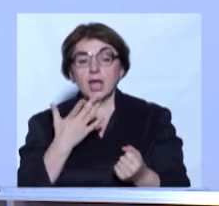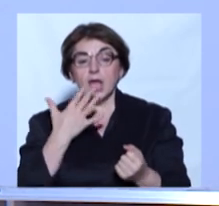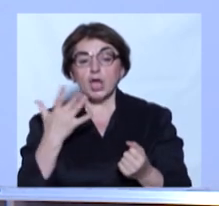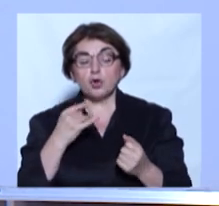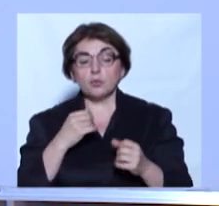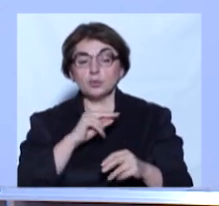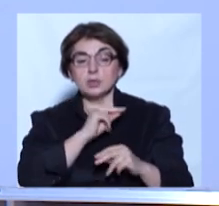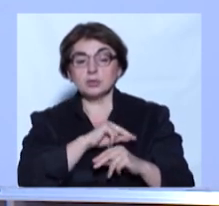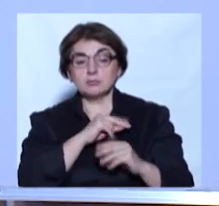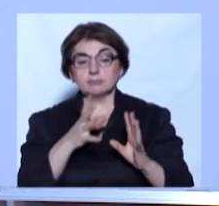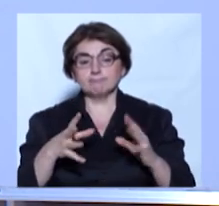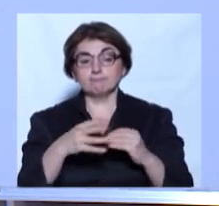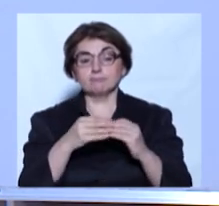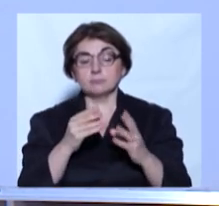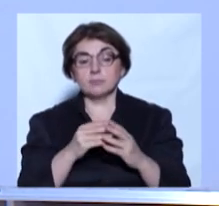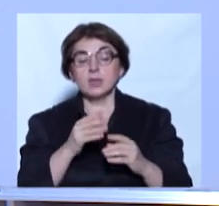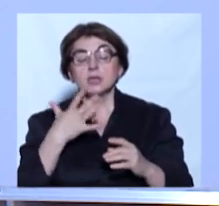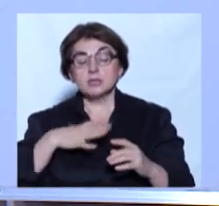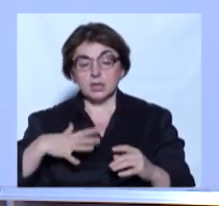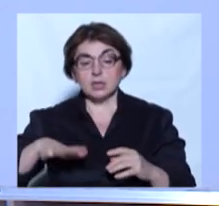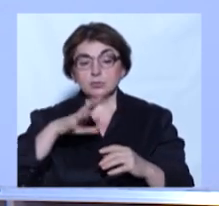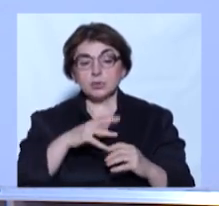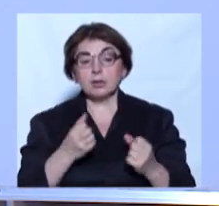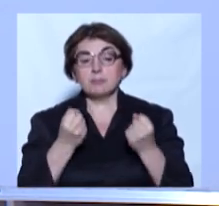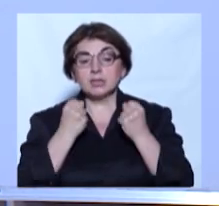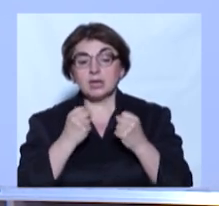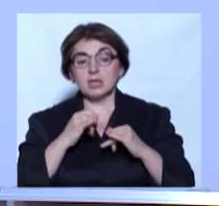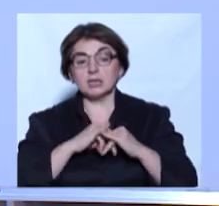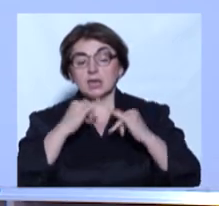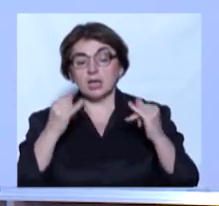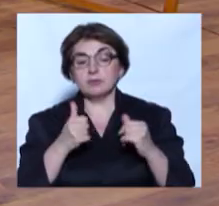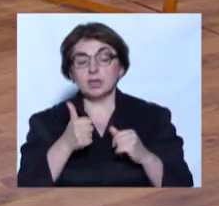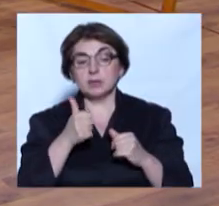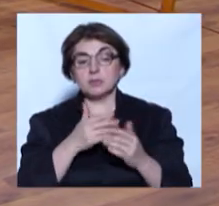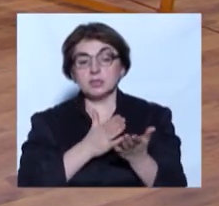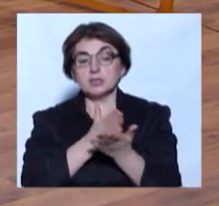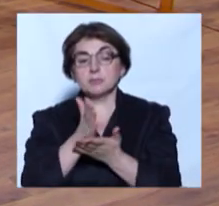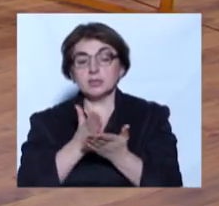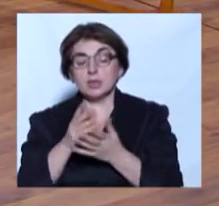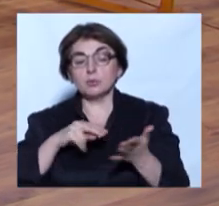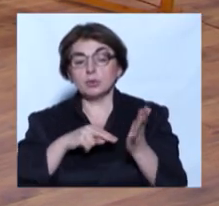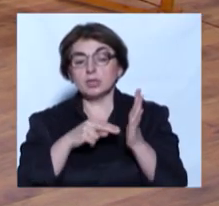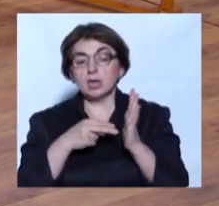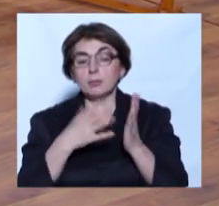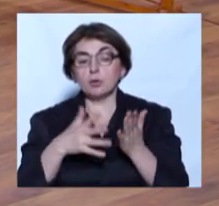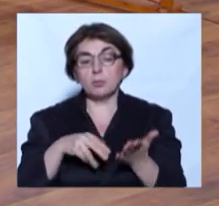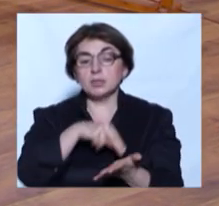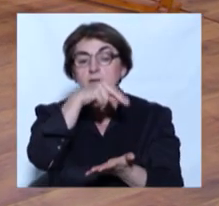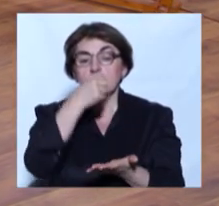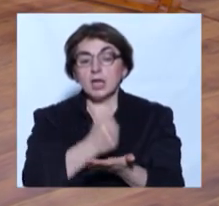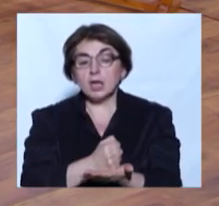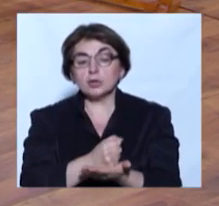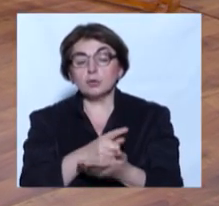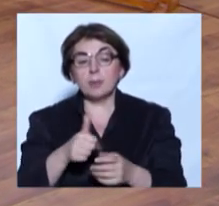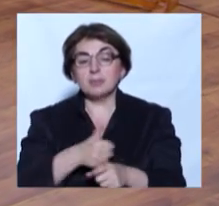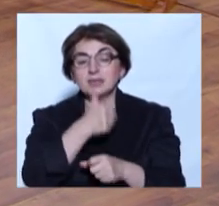სტრატეგიის შემუშავება. რა თქმა უნდა, საქართველოს აქვს შემუშავებული მდგრადი განვითარების ეროვნული სტრატეგია, რომელიც ეყრდნობა შემდეგ